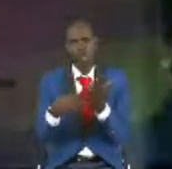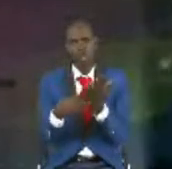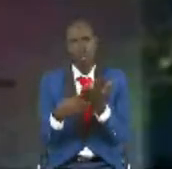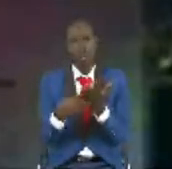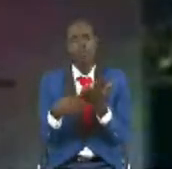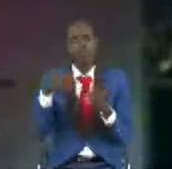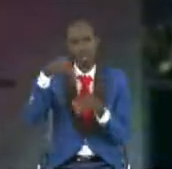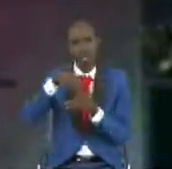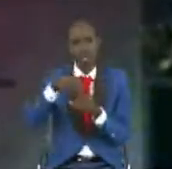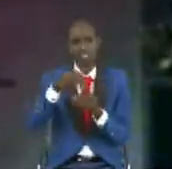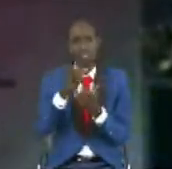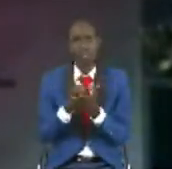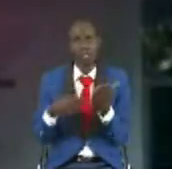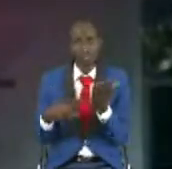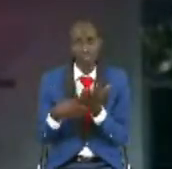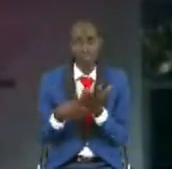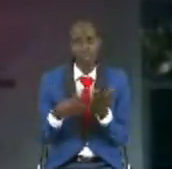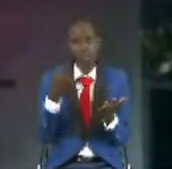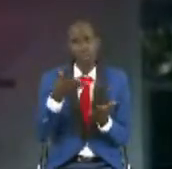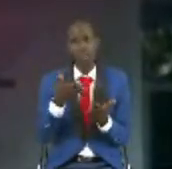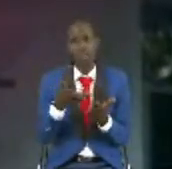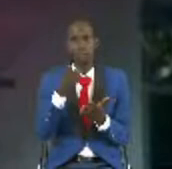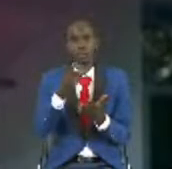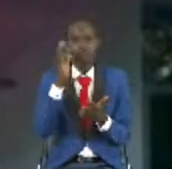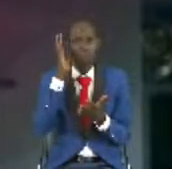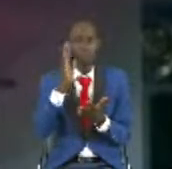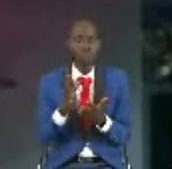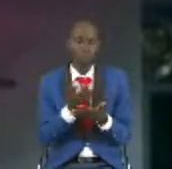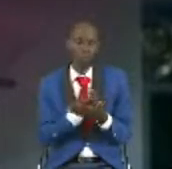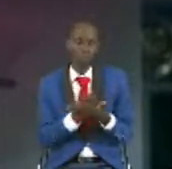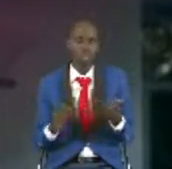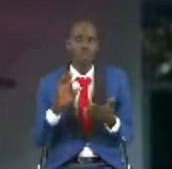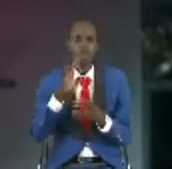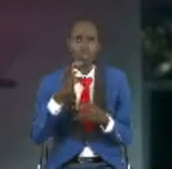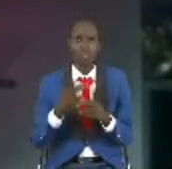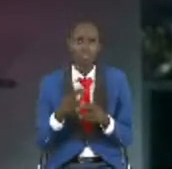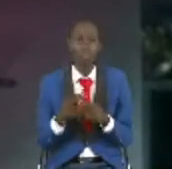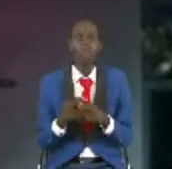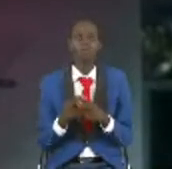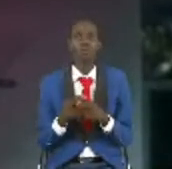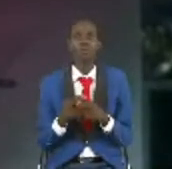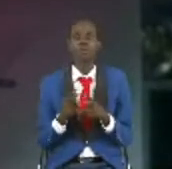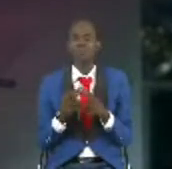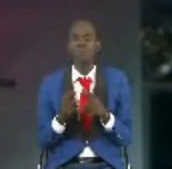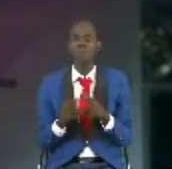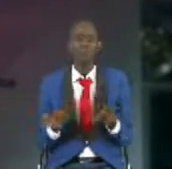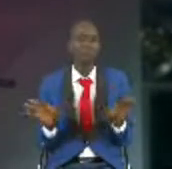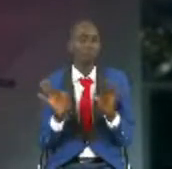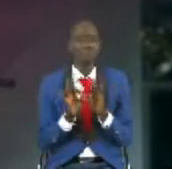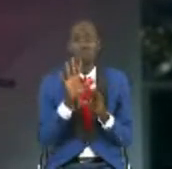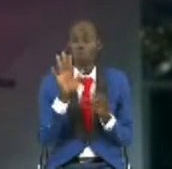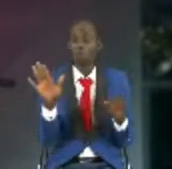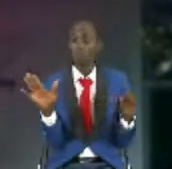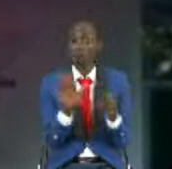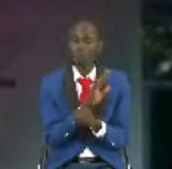décision pour qu'ils remplissent. Ceux qui ne savent pas écrire, aidez-les à